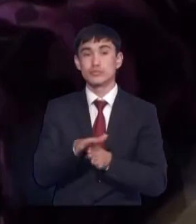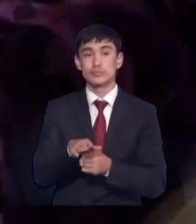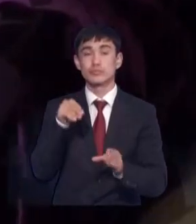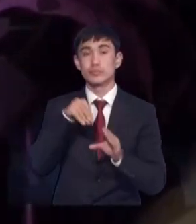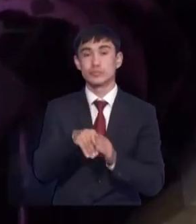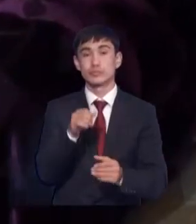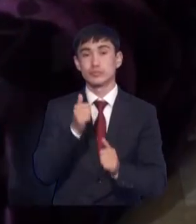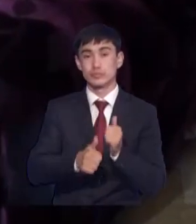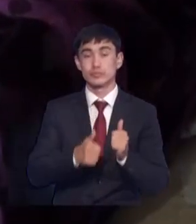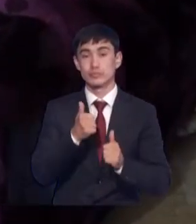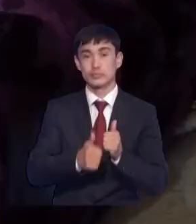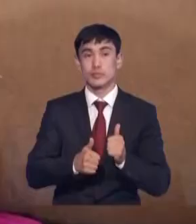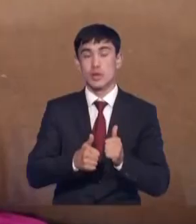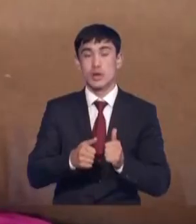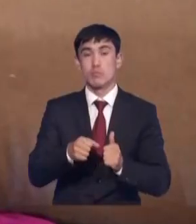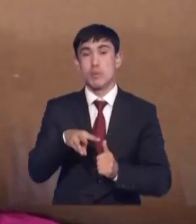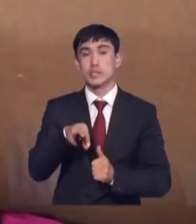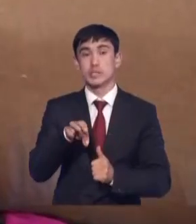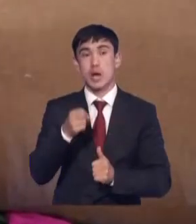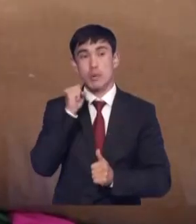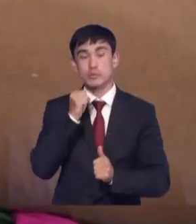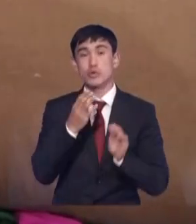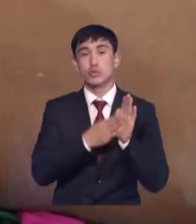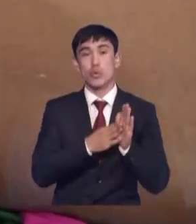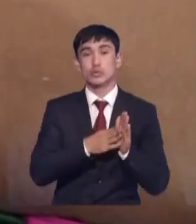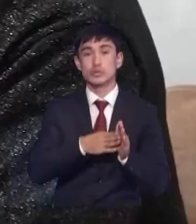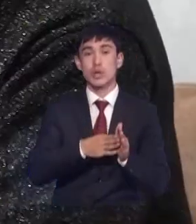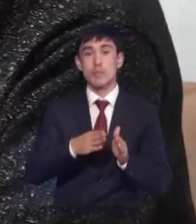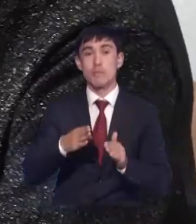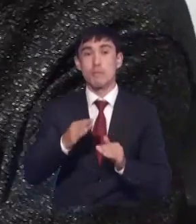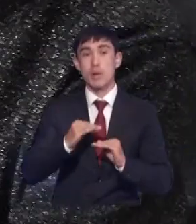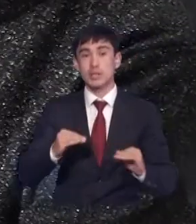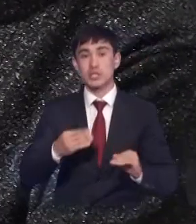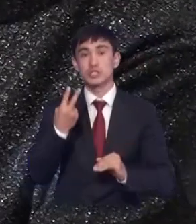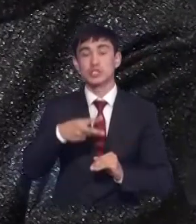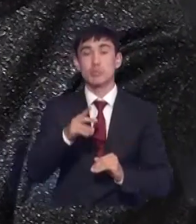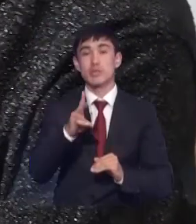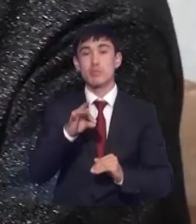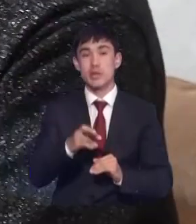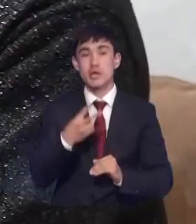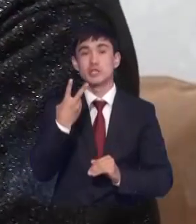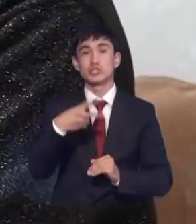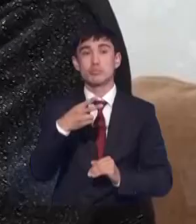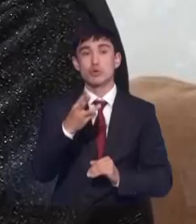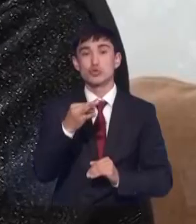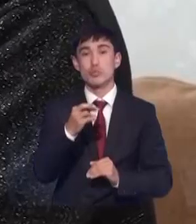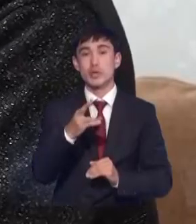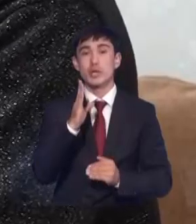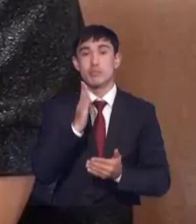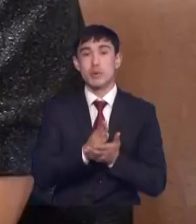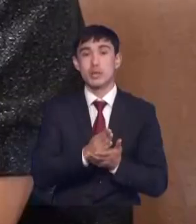қосып келеді. Айта кетсек, Мәрзия апамыз 9 баладан 20 немере, 20 шөбере сүйіп отырған бақытты